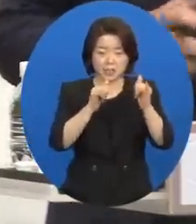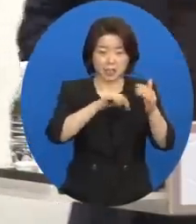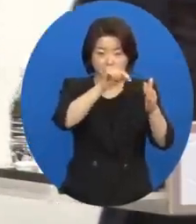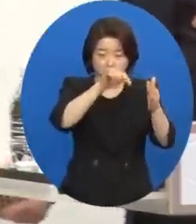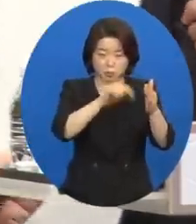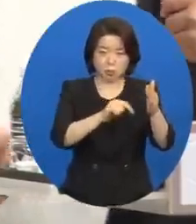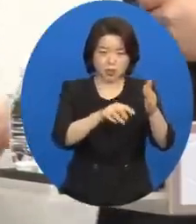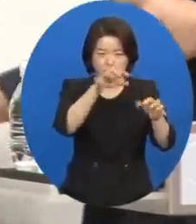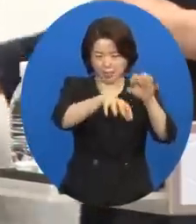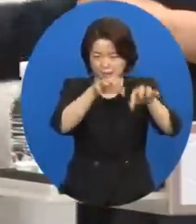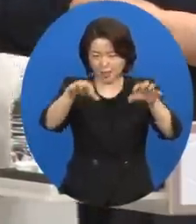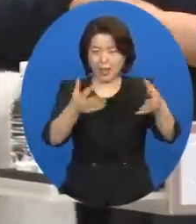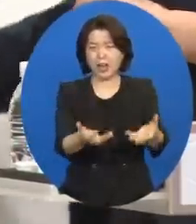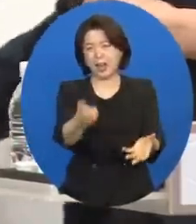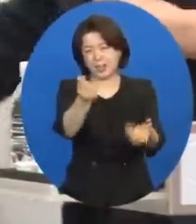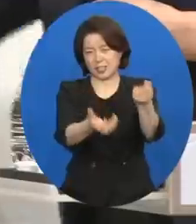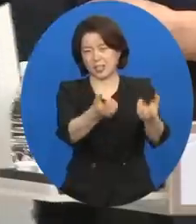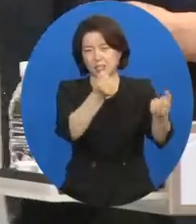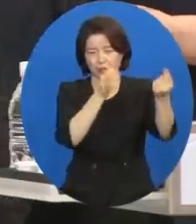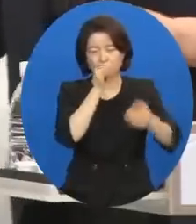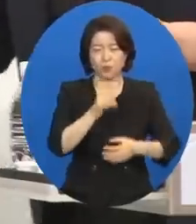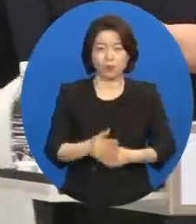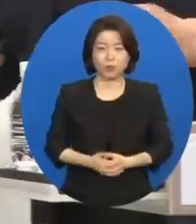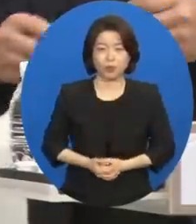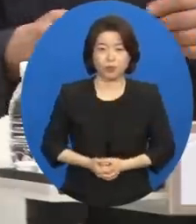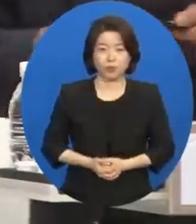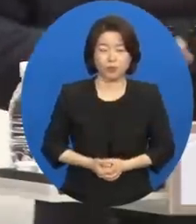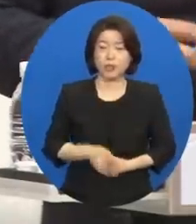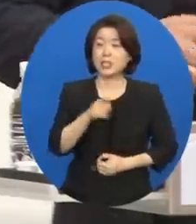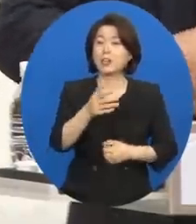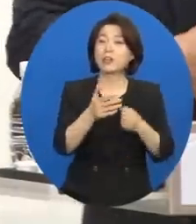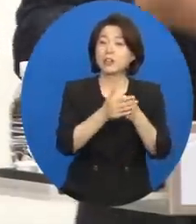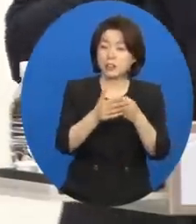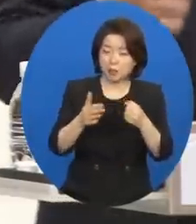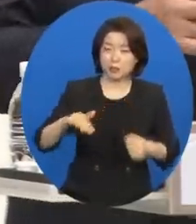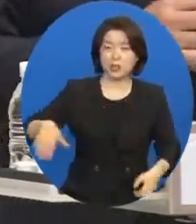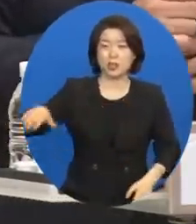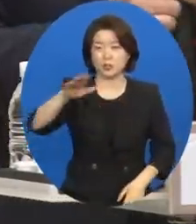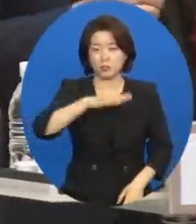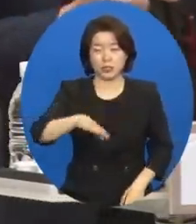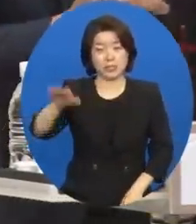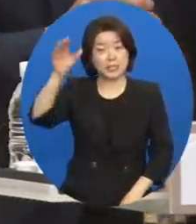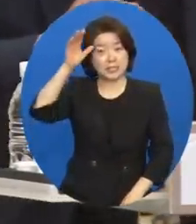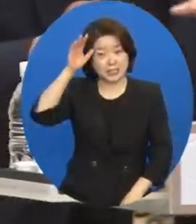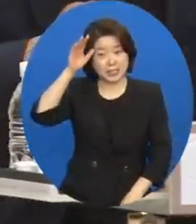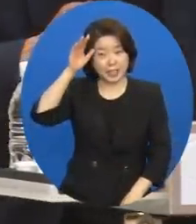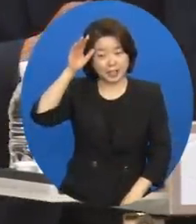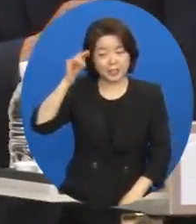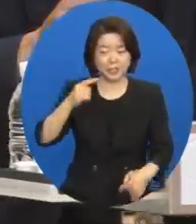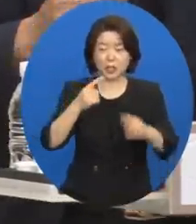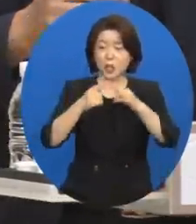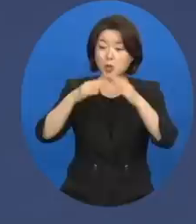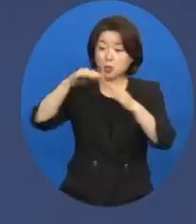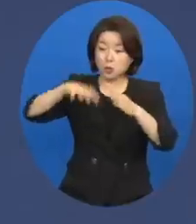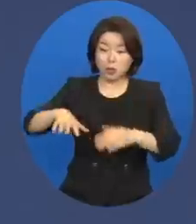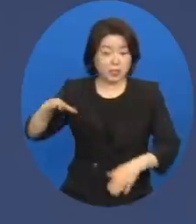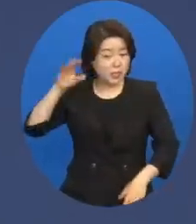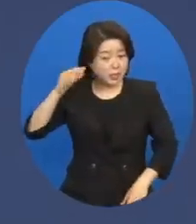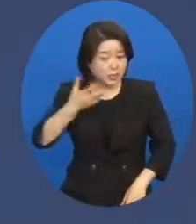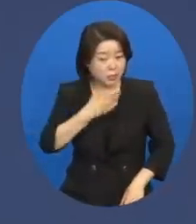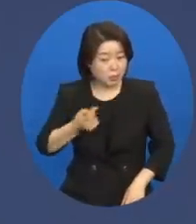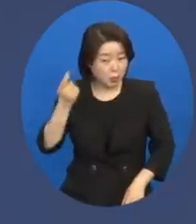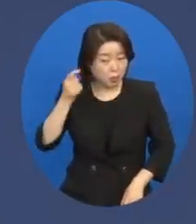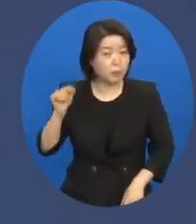있습니다. 자, 이렇게 해서 우리는 우리가 기대하는 교회 안에서 듣게 되는 복음이라는